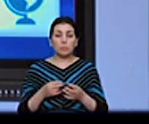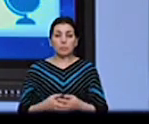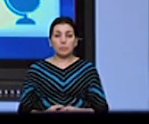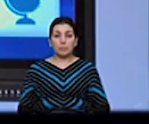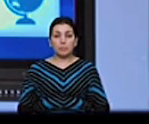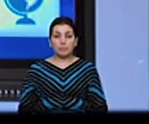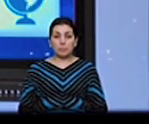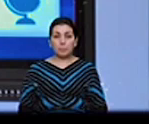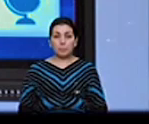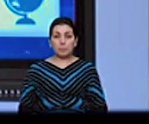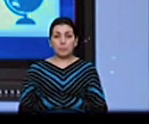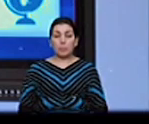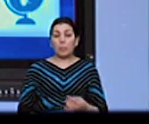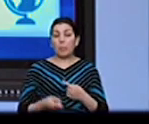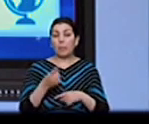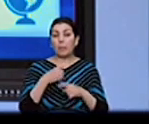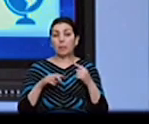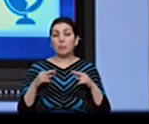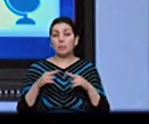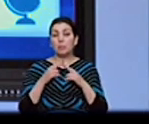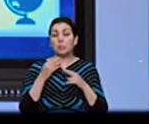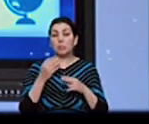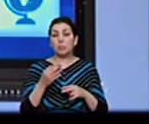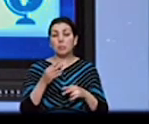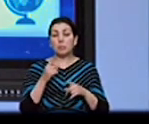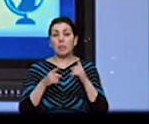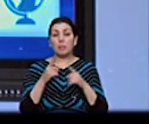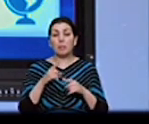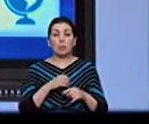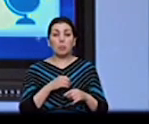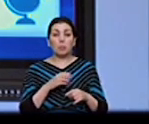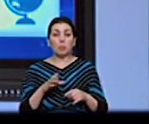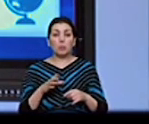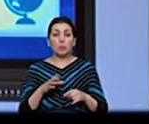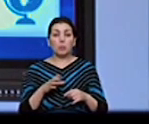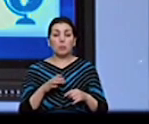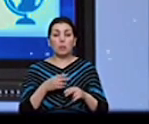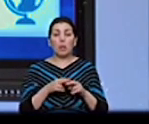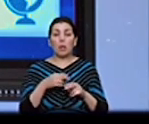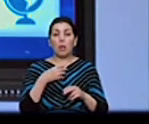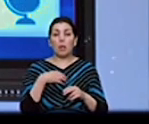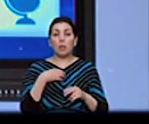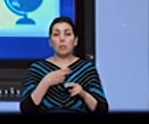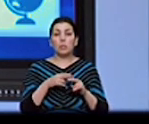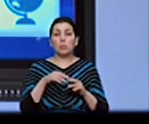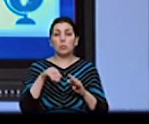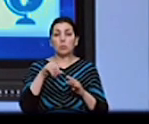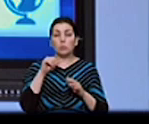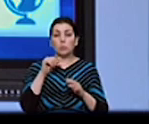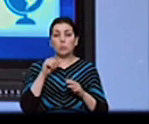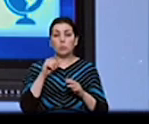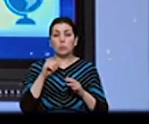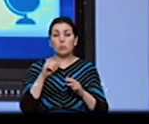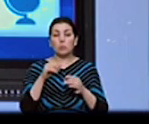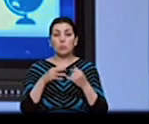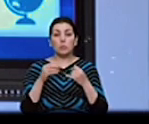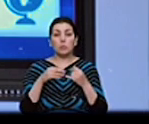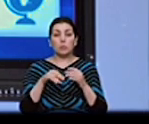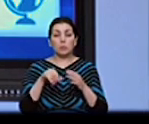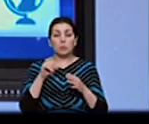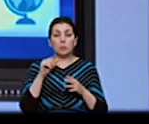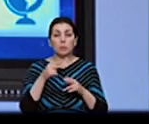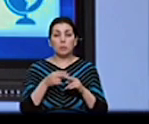zarur bolajonlar. Qayta tiklanadigan tabiiy boyliklar, ayniqsa tuproq qoplamining